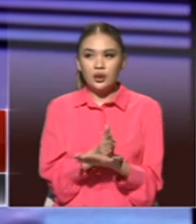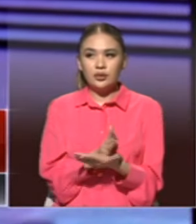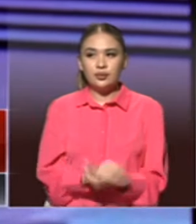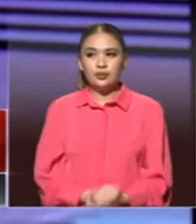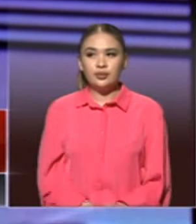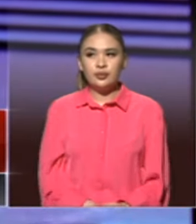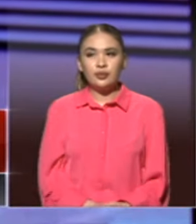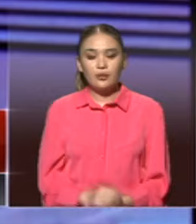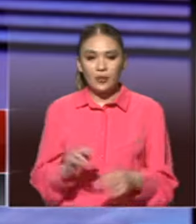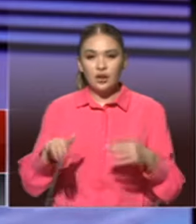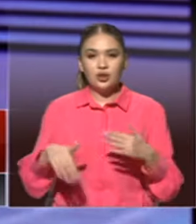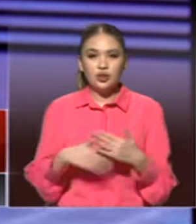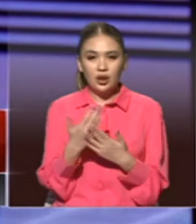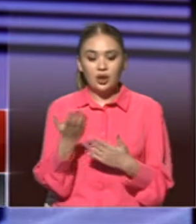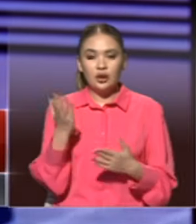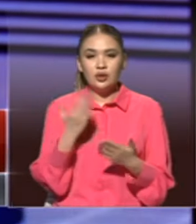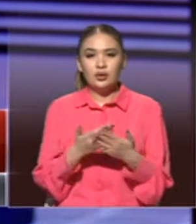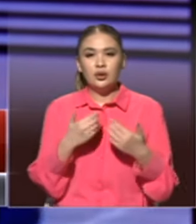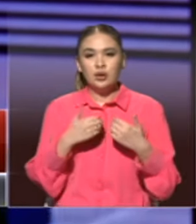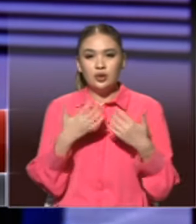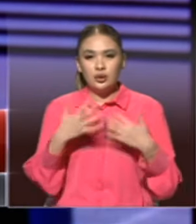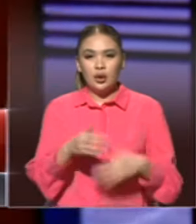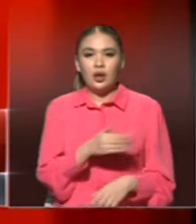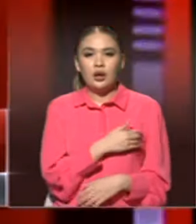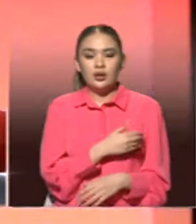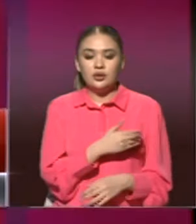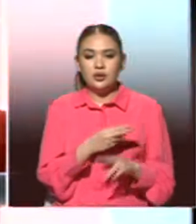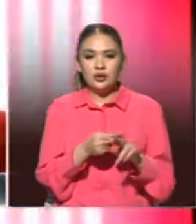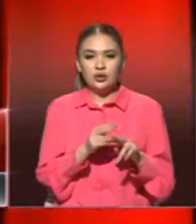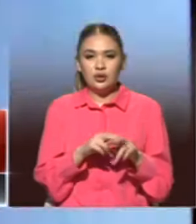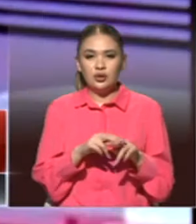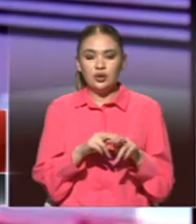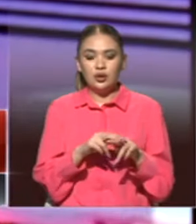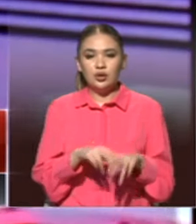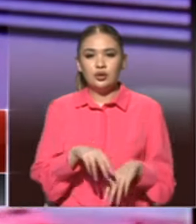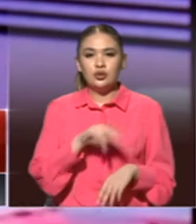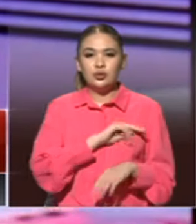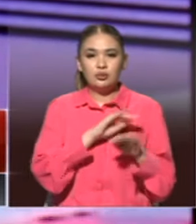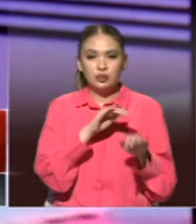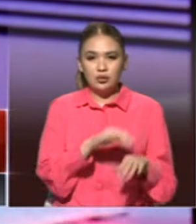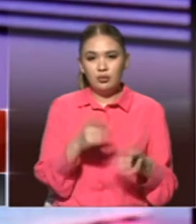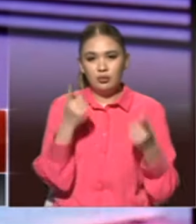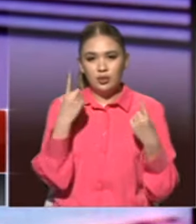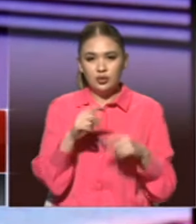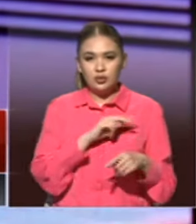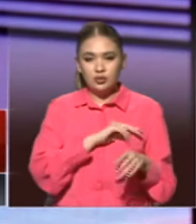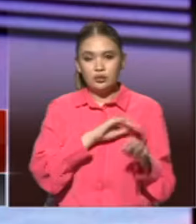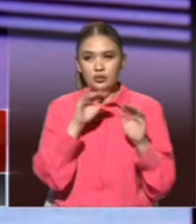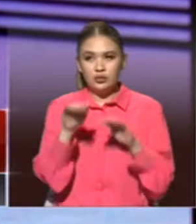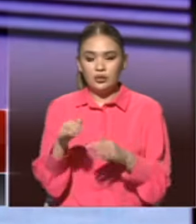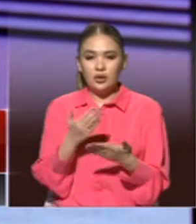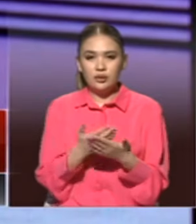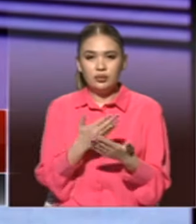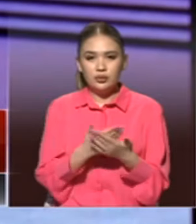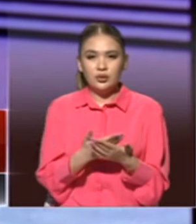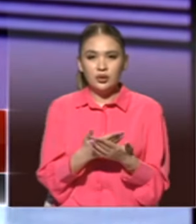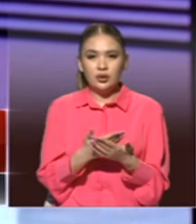Негізі жаңағы түлектер барайын десе жұмыс жоқ өз мамандығында. Басқа жұмысқа тұрады, оларды айтады, кем төлеңдер дейді. Солар